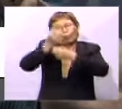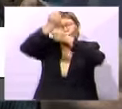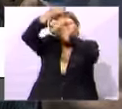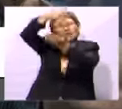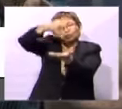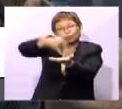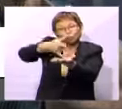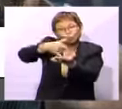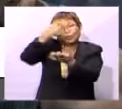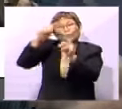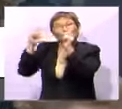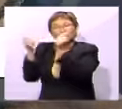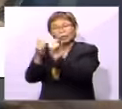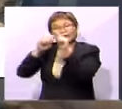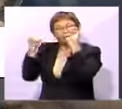trophies